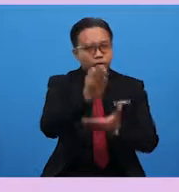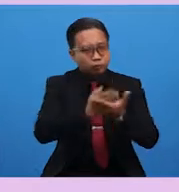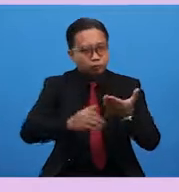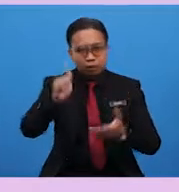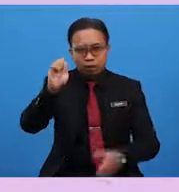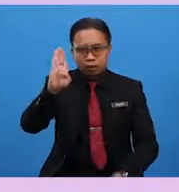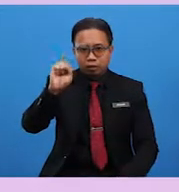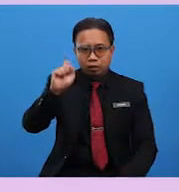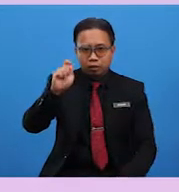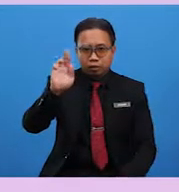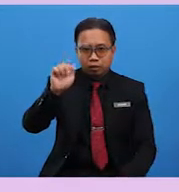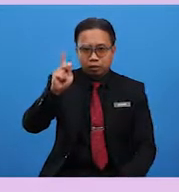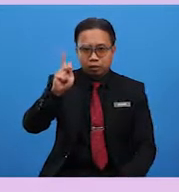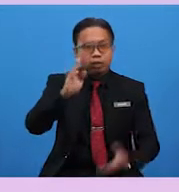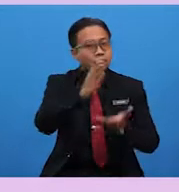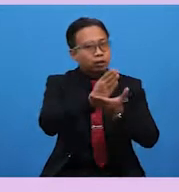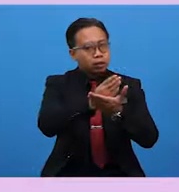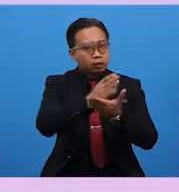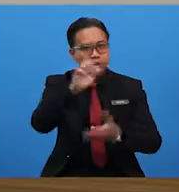dan ekstrak